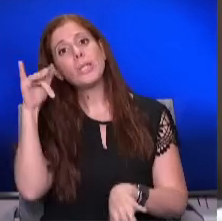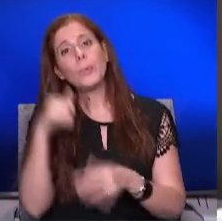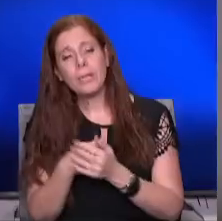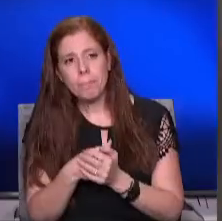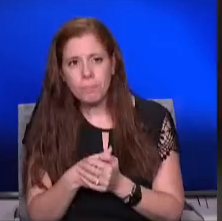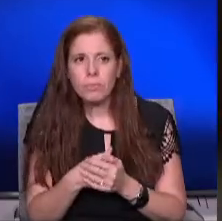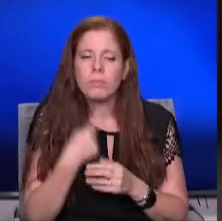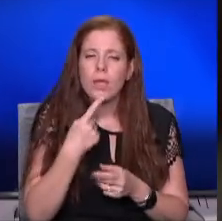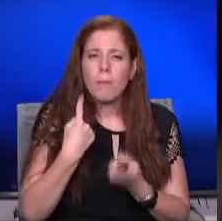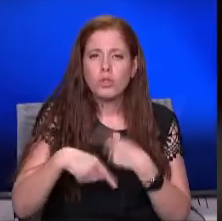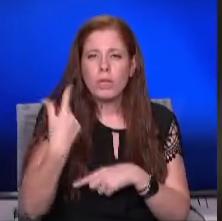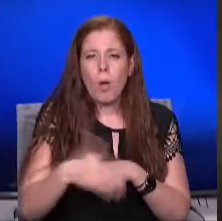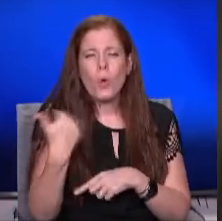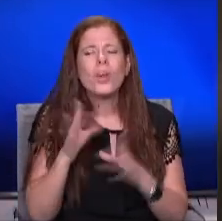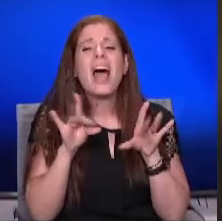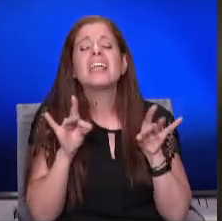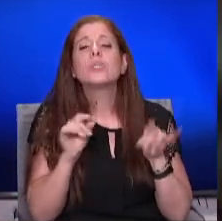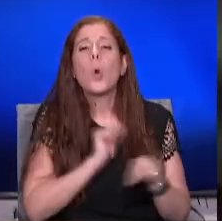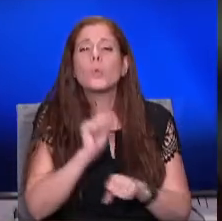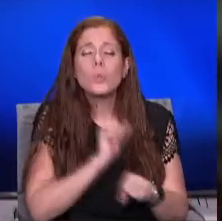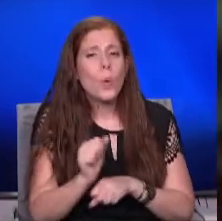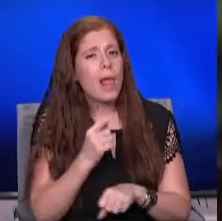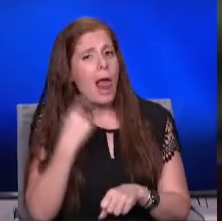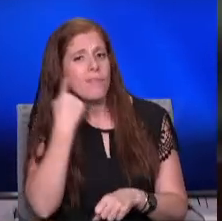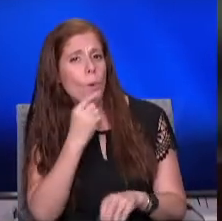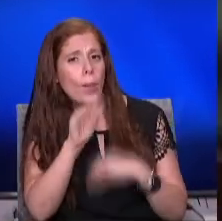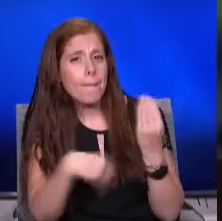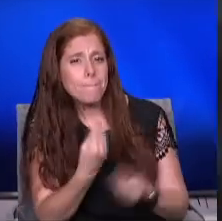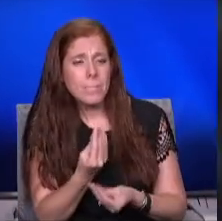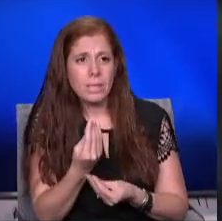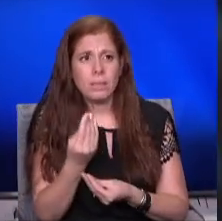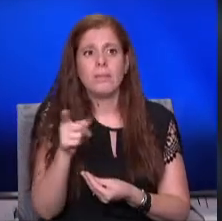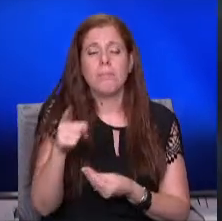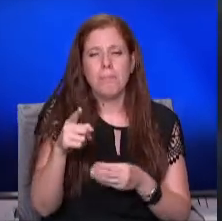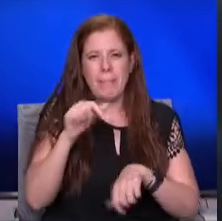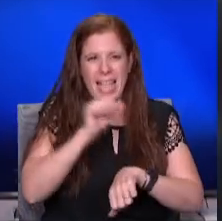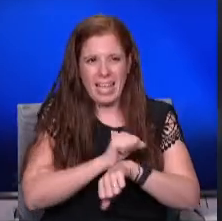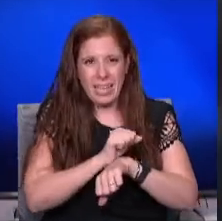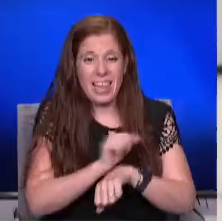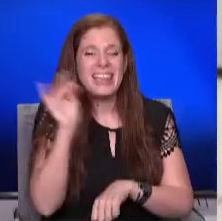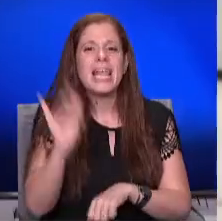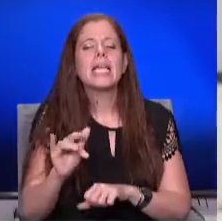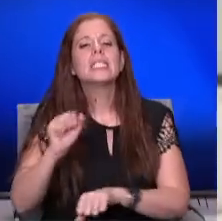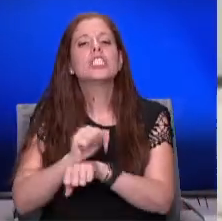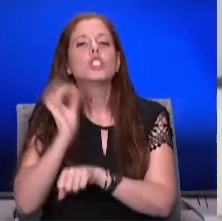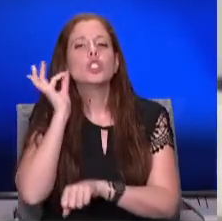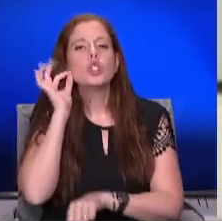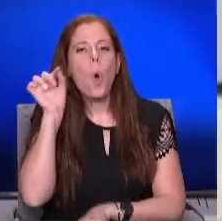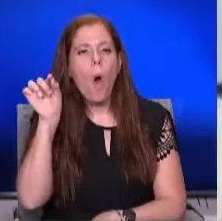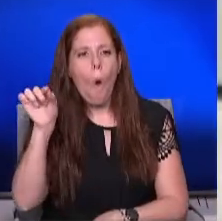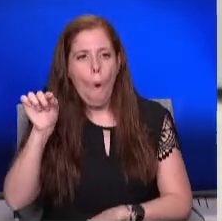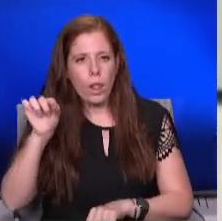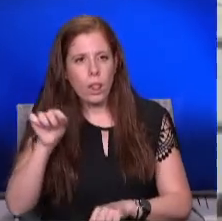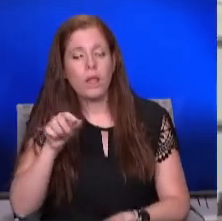האחרונות התקבלו עשרות תלונות מדי שנה על עבירות מין מצד אסירים בבתי הכלא הפליליים נגד סוהרות. בנוסף, סוהר בכלא